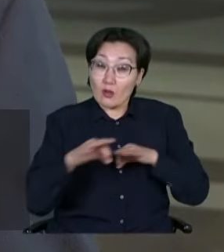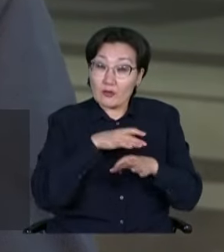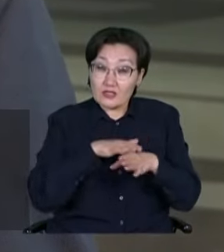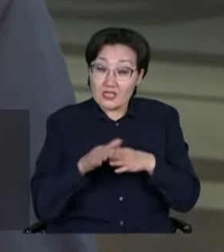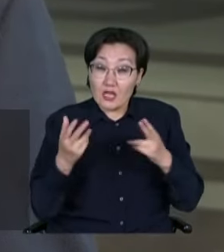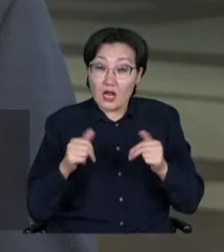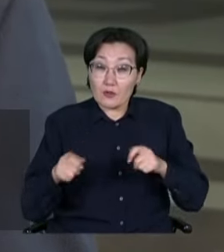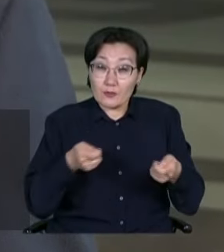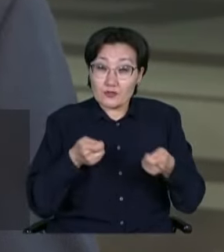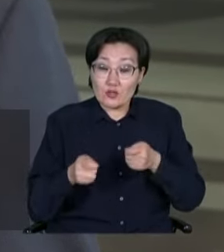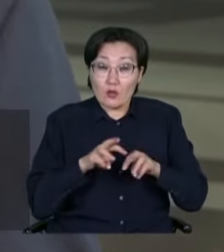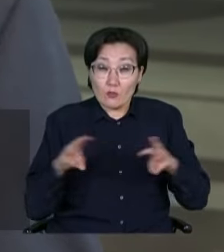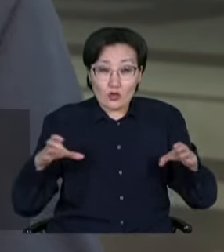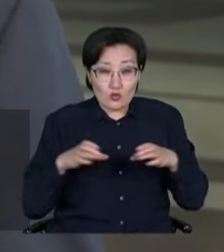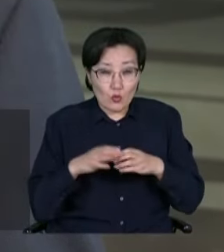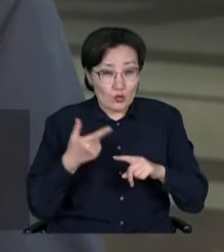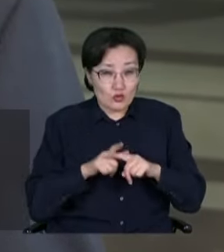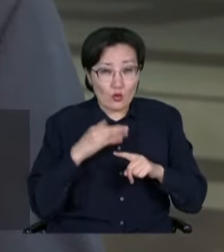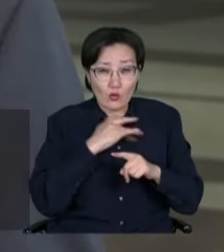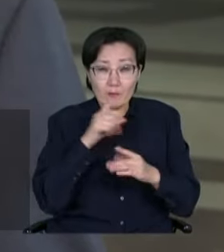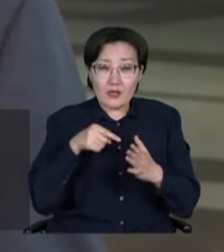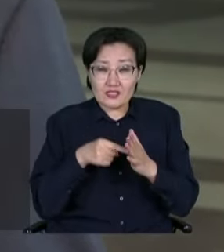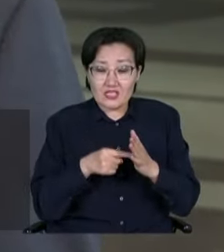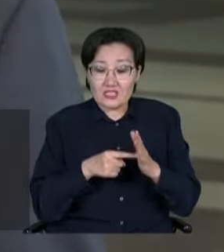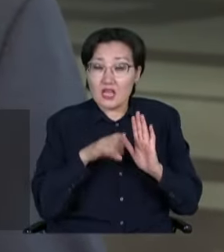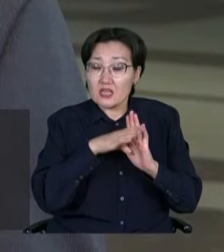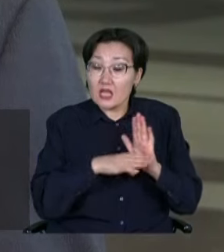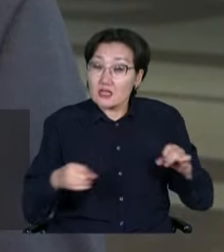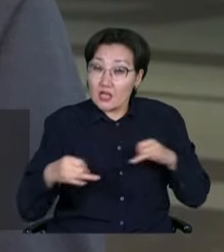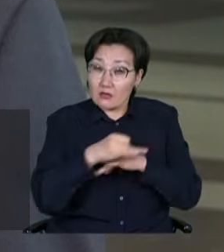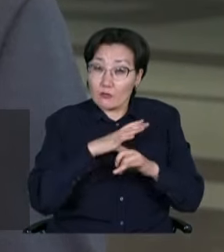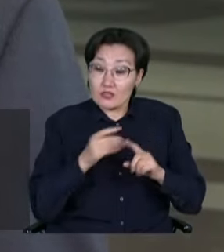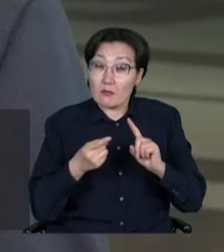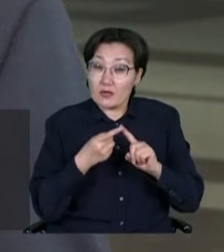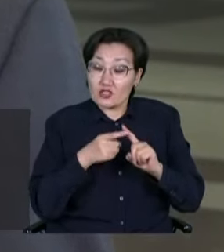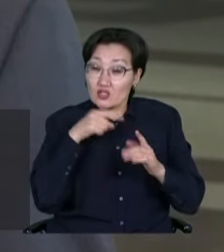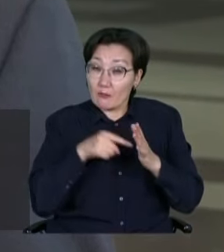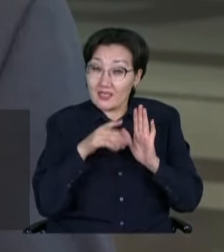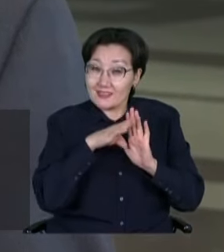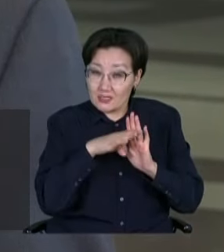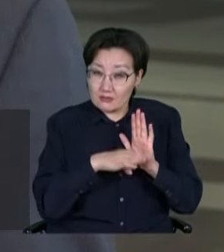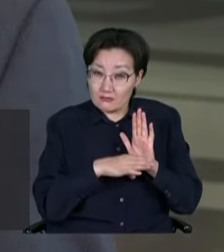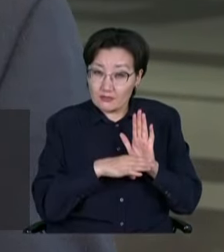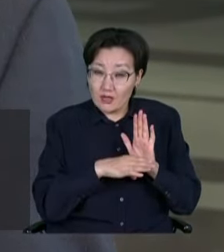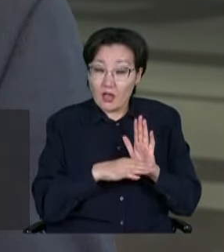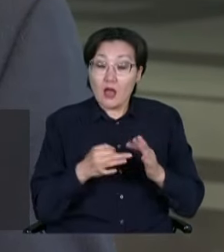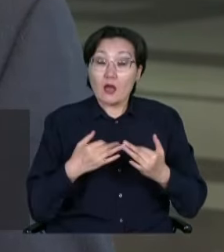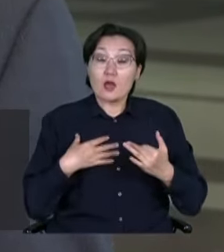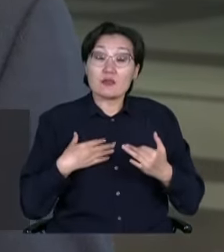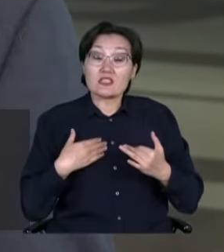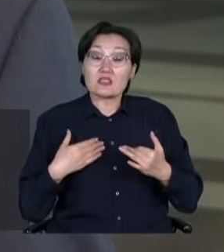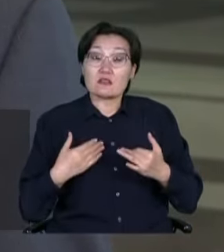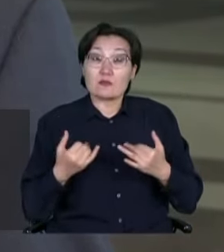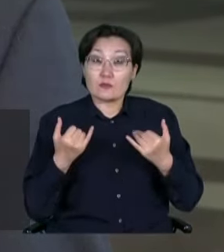әрине президентіміз үкіметке өте көп мәселелерді талқылады. Ең біріншісі мен былай дер едім, осы біздегі